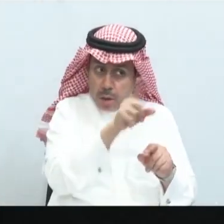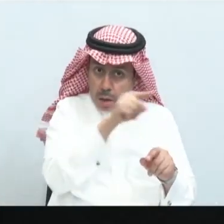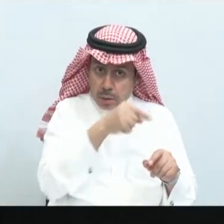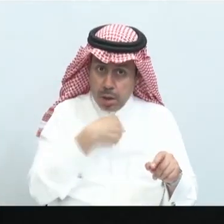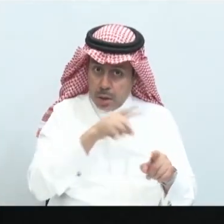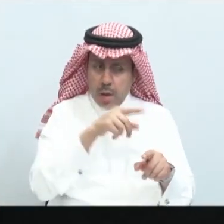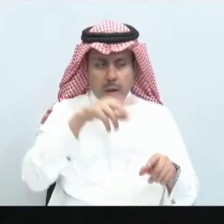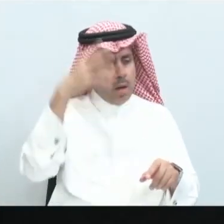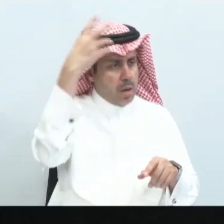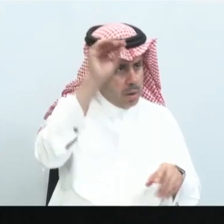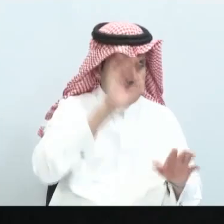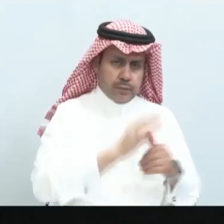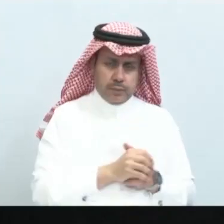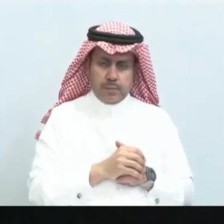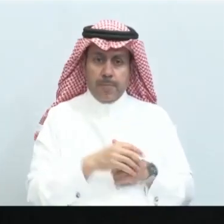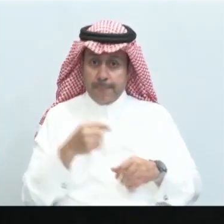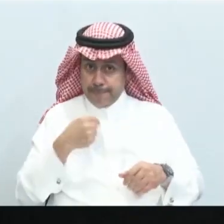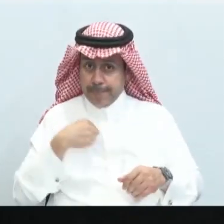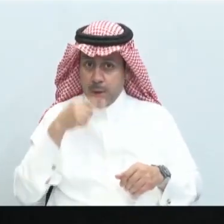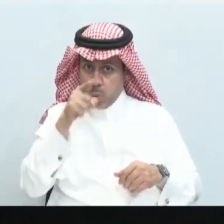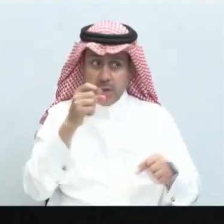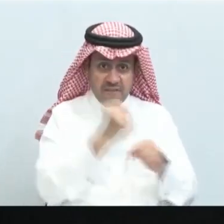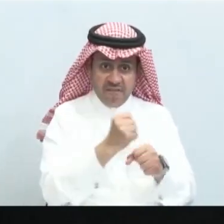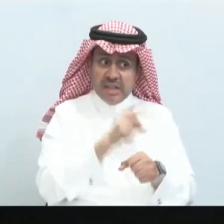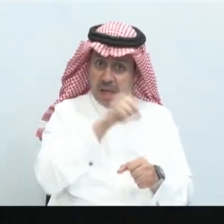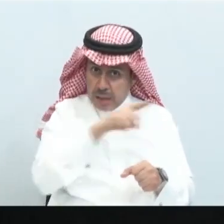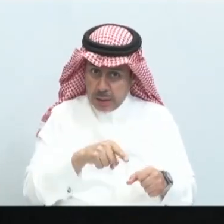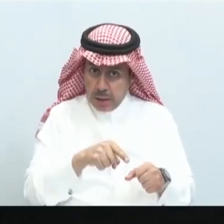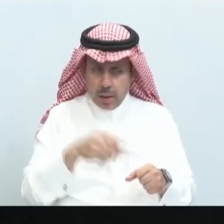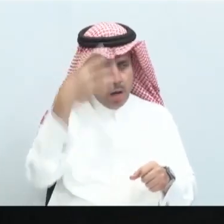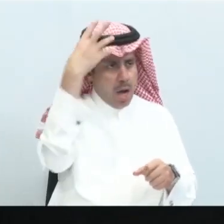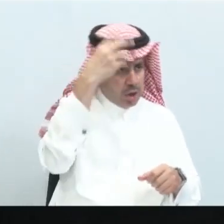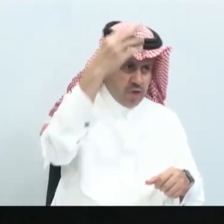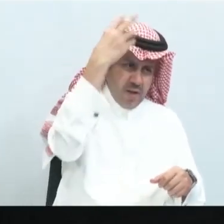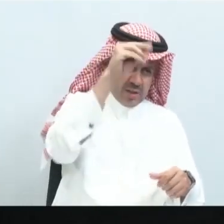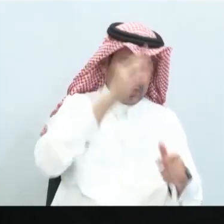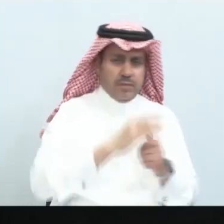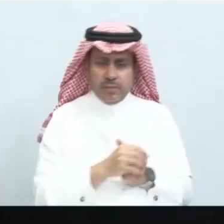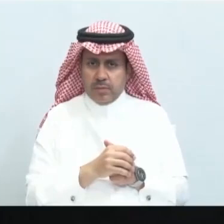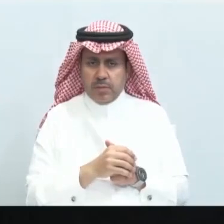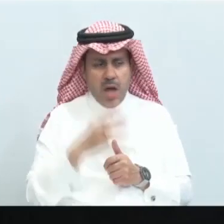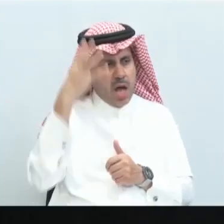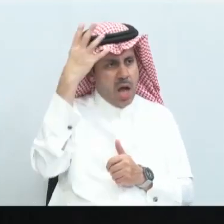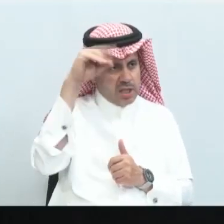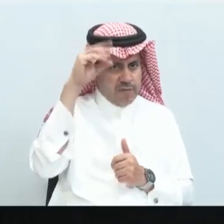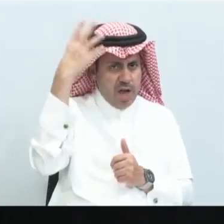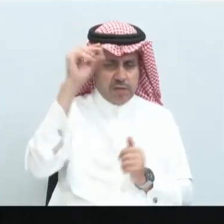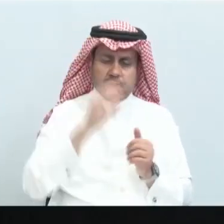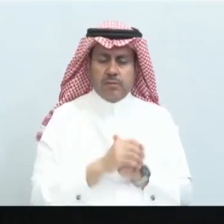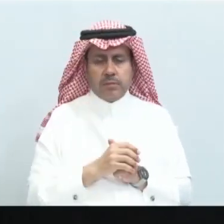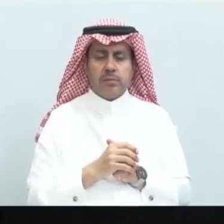افعل هذا اذا ماذا افعل ماذا افعل اذا اسات الى اخي او الى شخص اعتذر اليه اليس